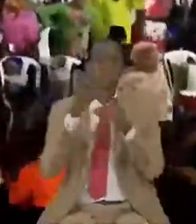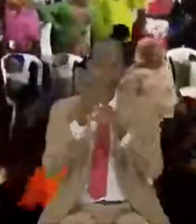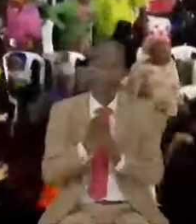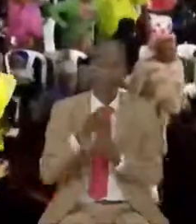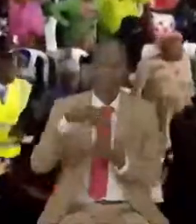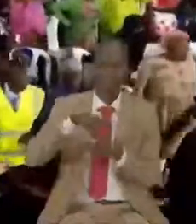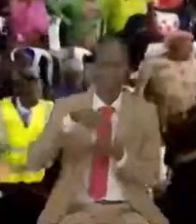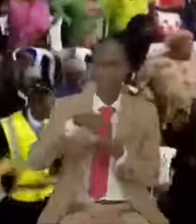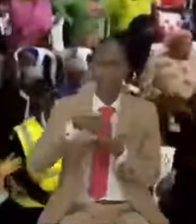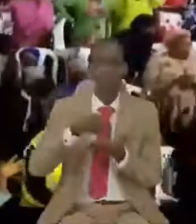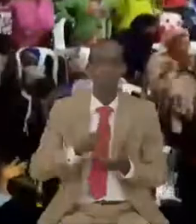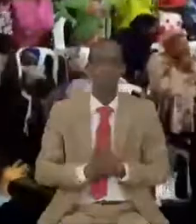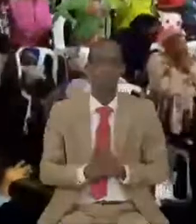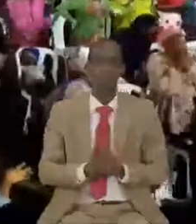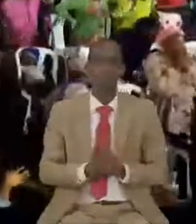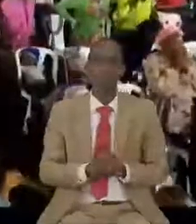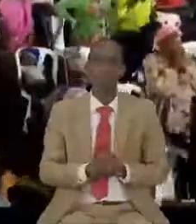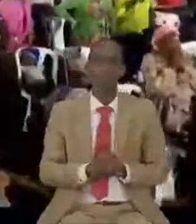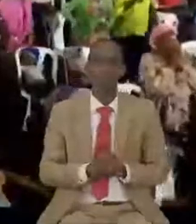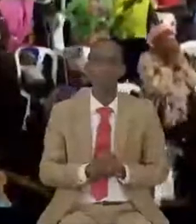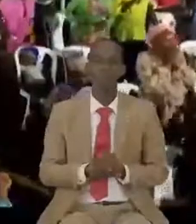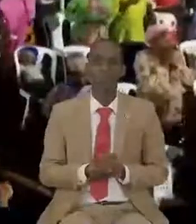la prière. C'est l'heure de recevoir.